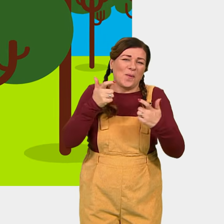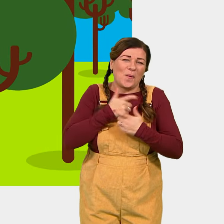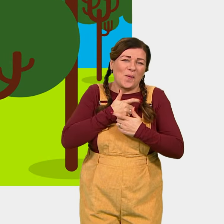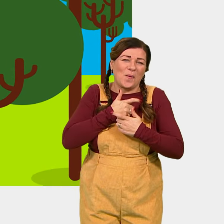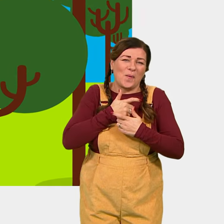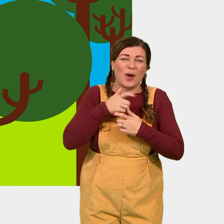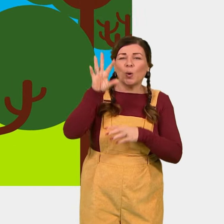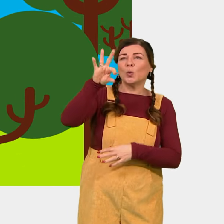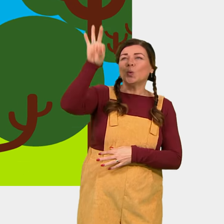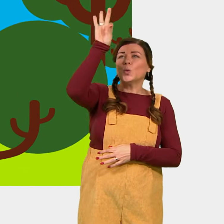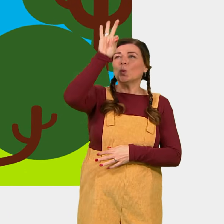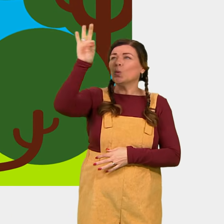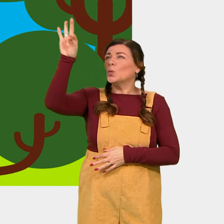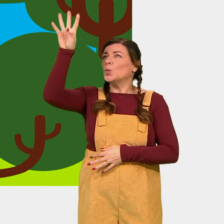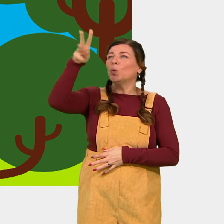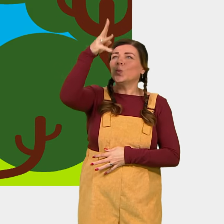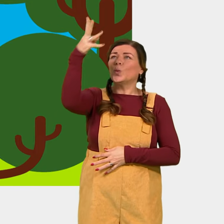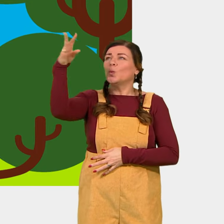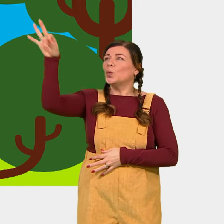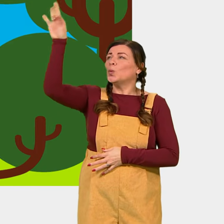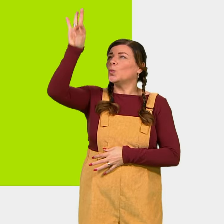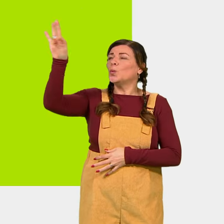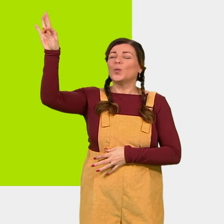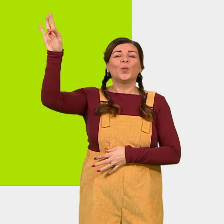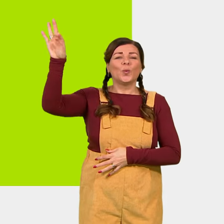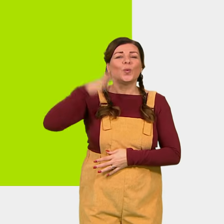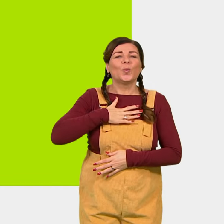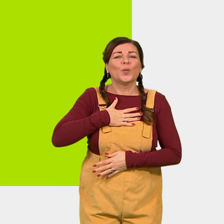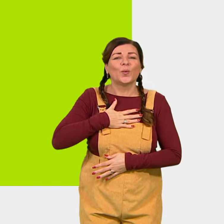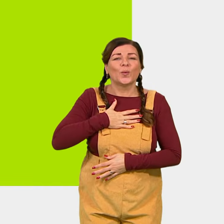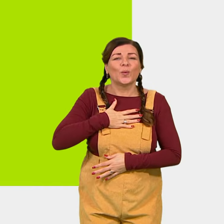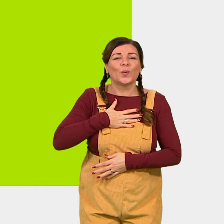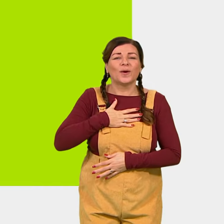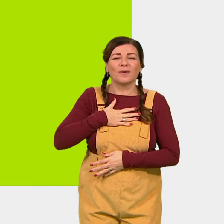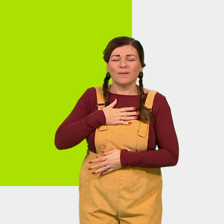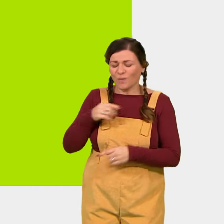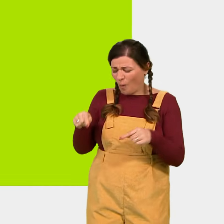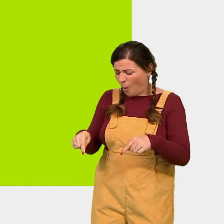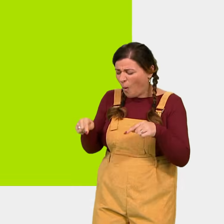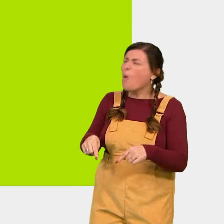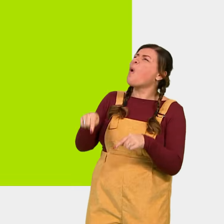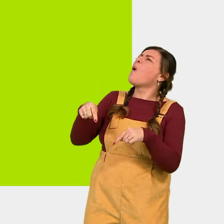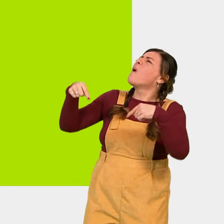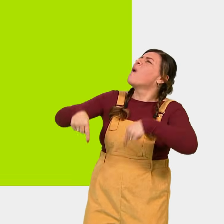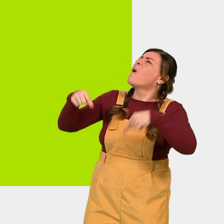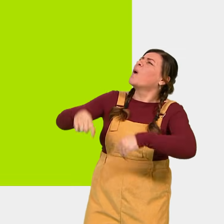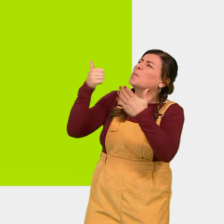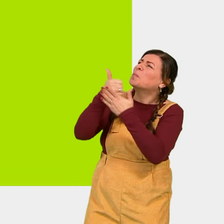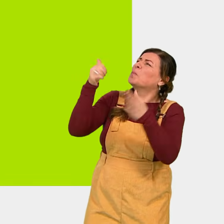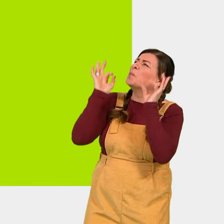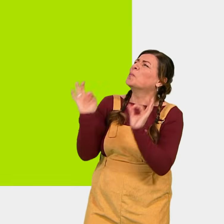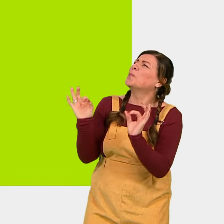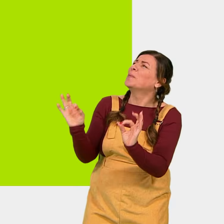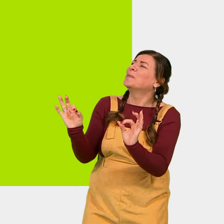gwe hardd rhwng canghenau'r coed. Mae fan hyn yn berffaith, meddai Mbecw